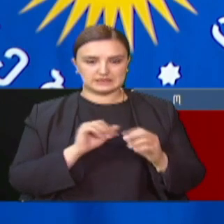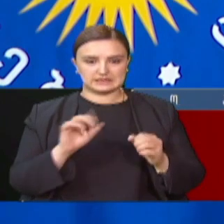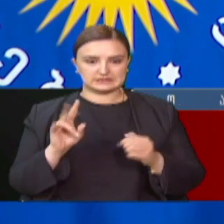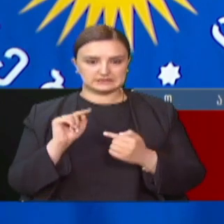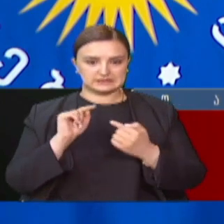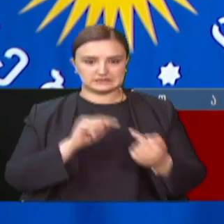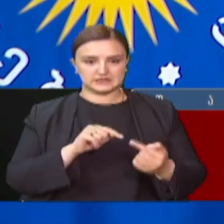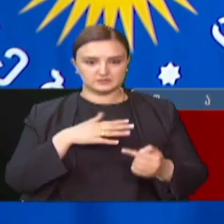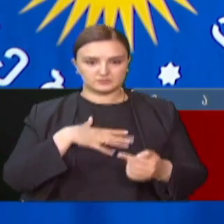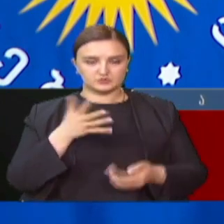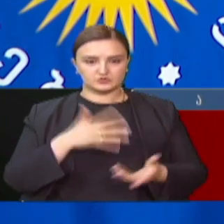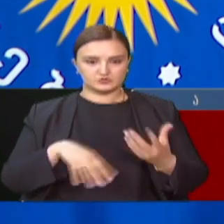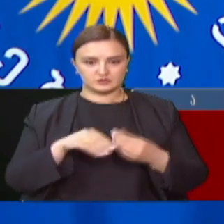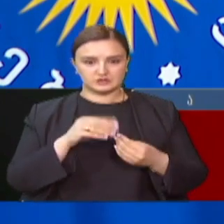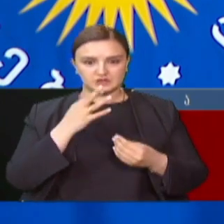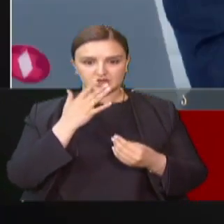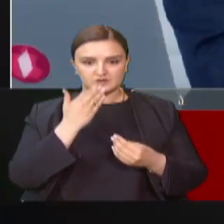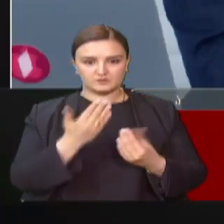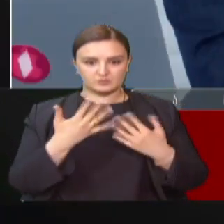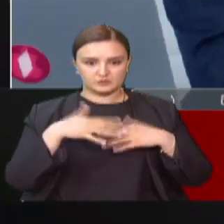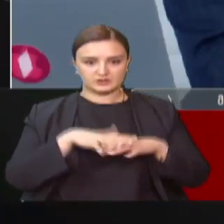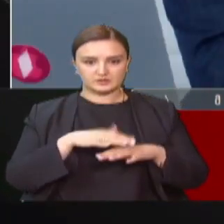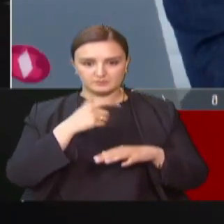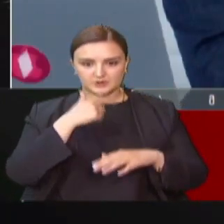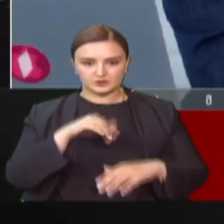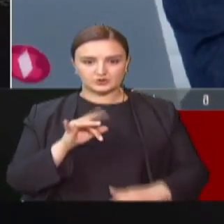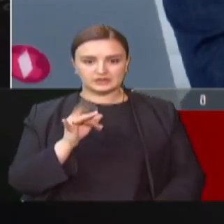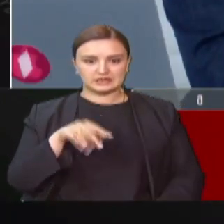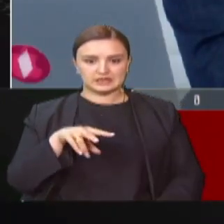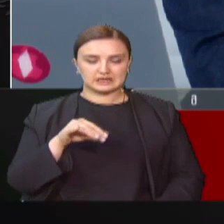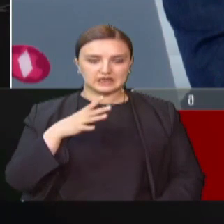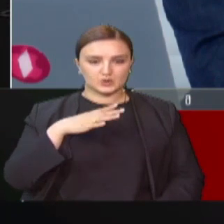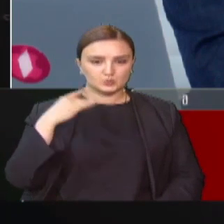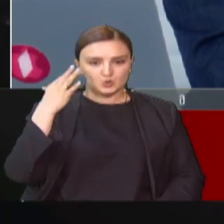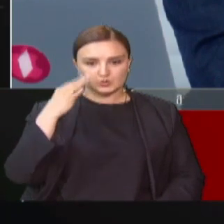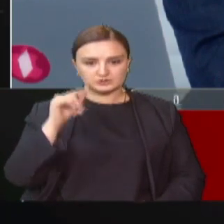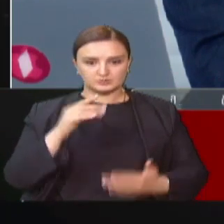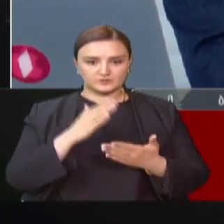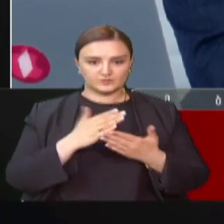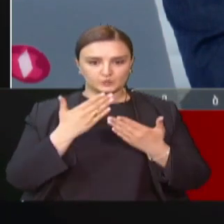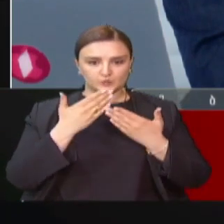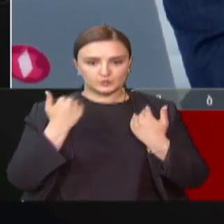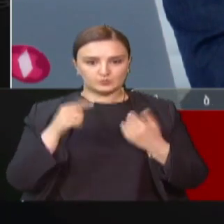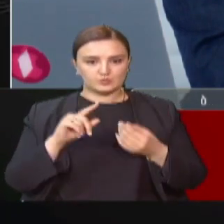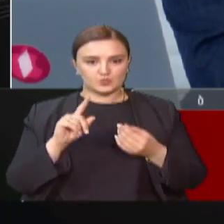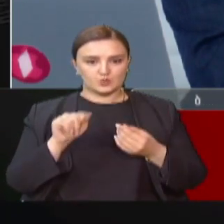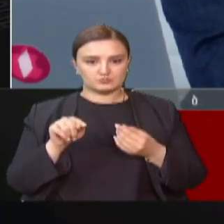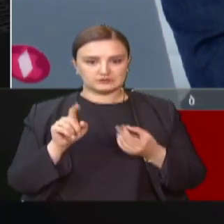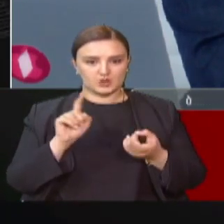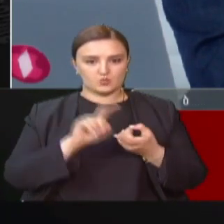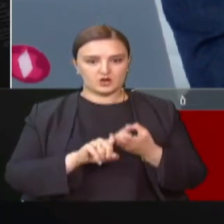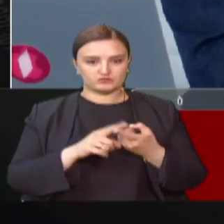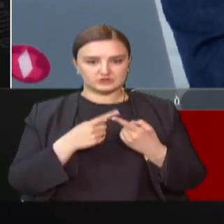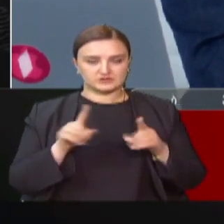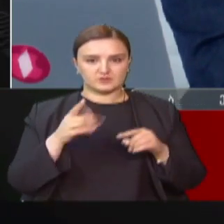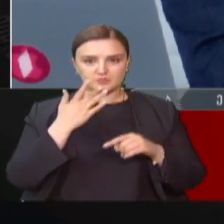საწინააღმდეგო ჩვენი ევროპული ინტეგრაციის. ბატონო ერეკლე, დგას თუ არა ქართული ოცნების წინაშე ახლა ამოცანა, რომ იგი დაუკავშირდეს